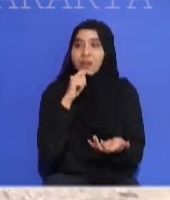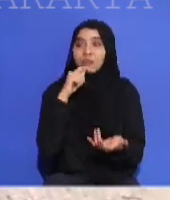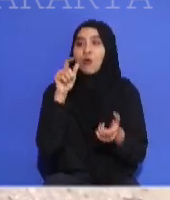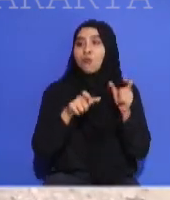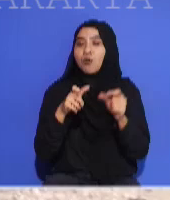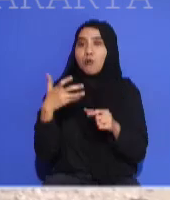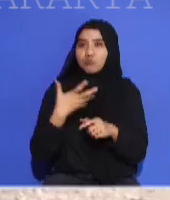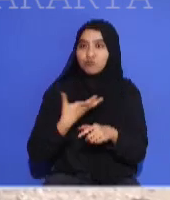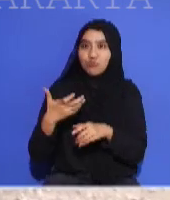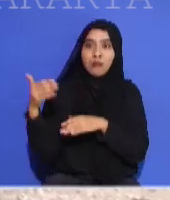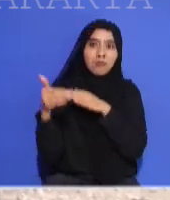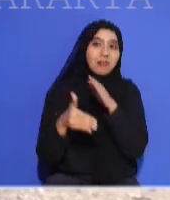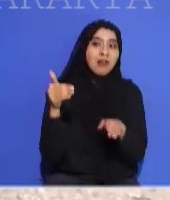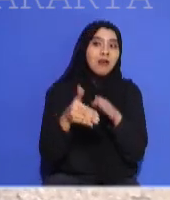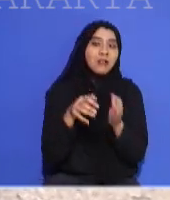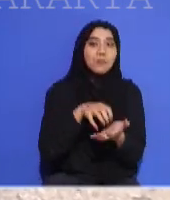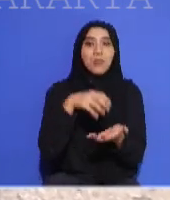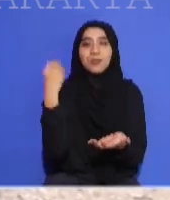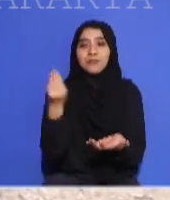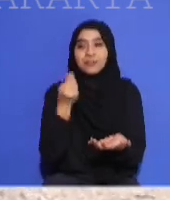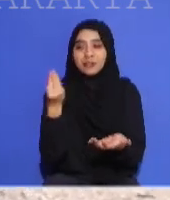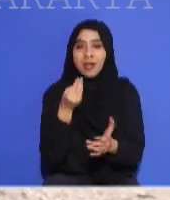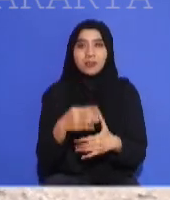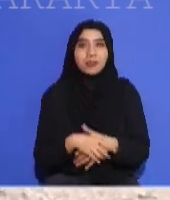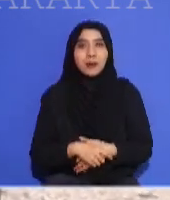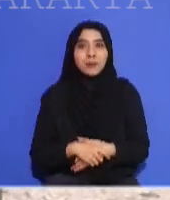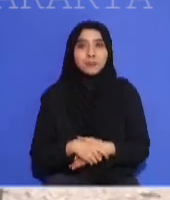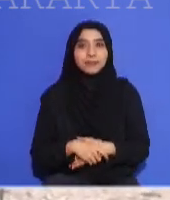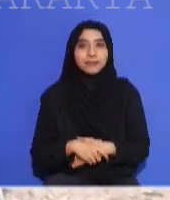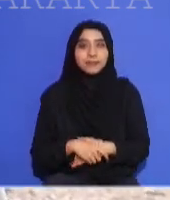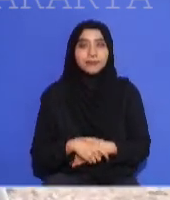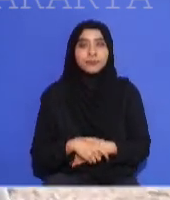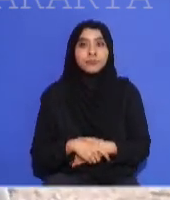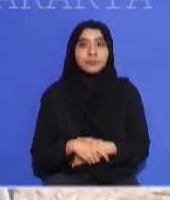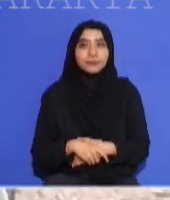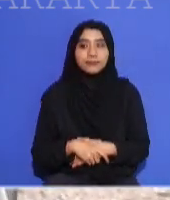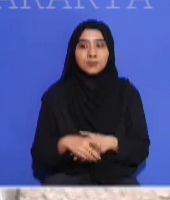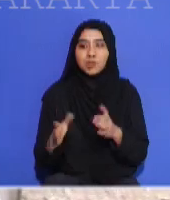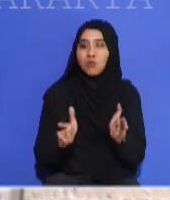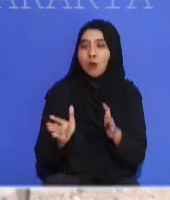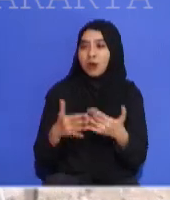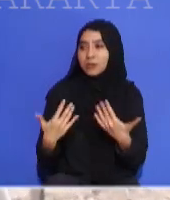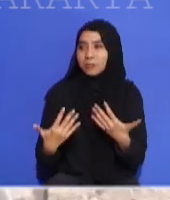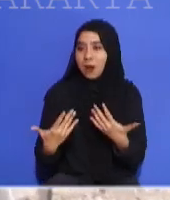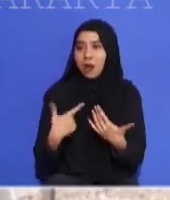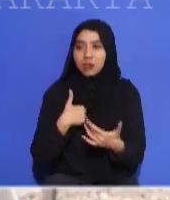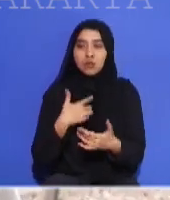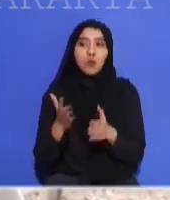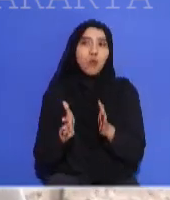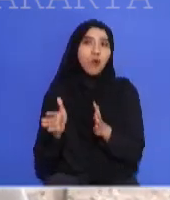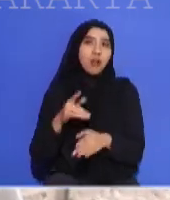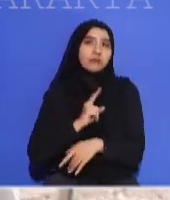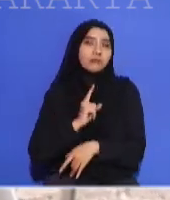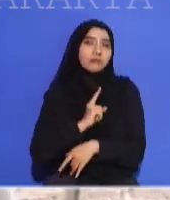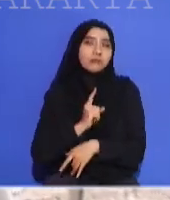nek dados wisata ngoten niku kula mboten patek paham ngoten niku. Lah terus pengelolaan niku dhewe niku wane kula kelola dhewe selama